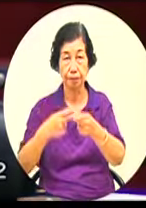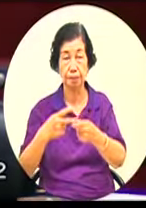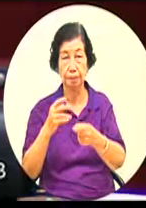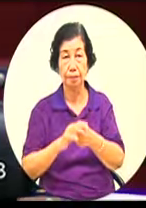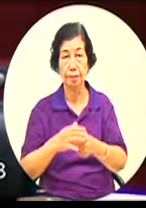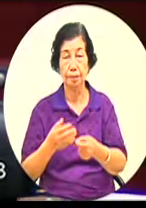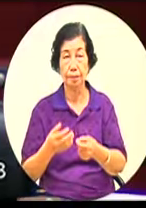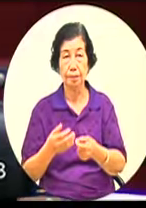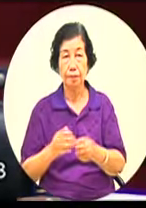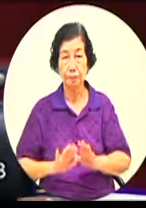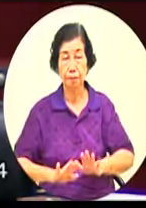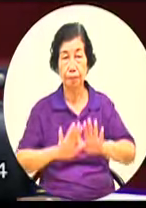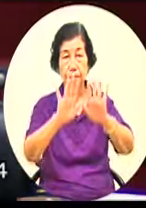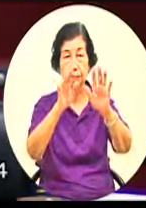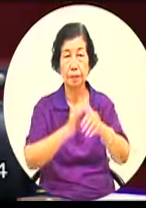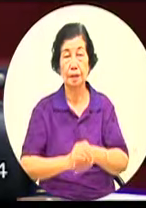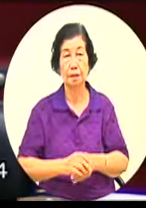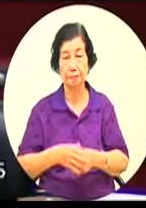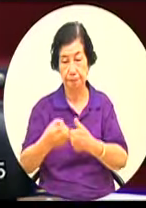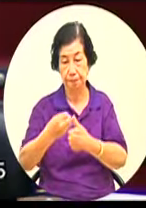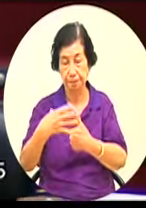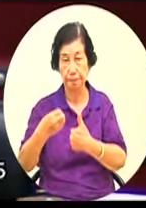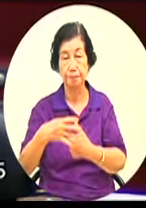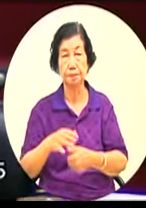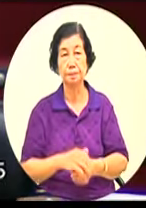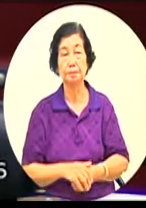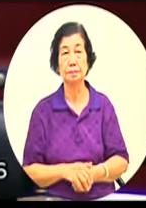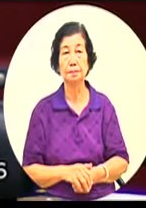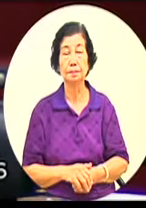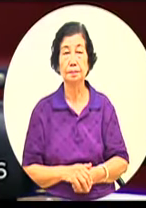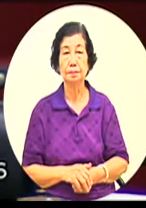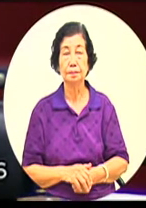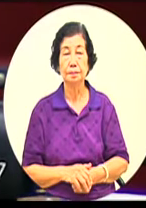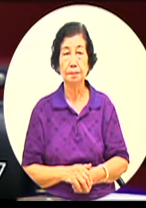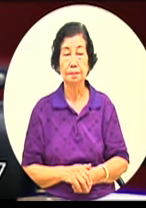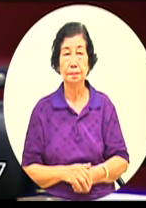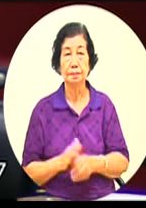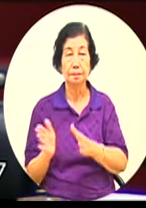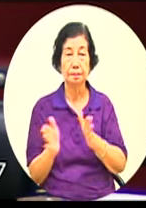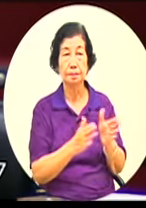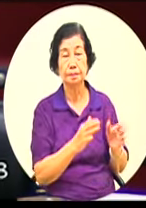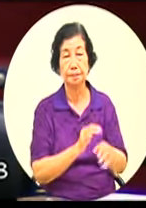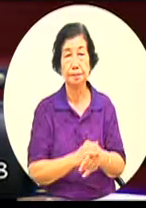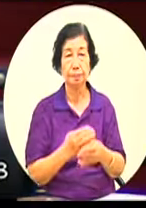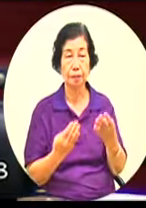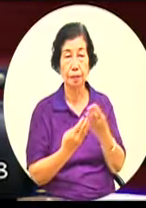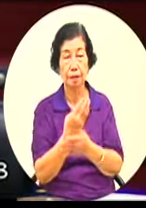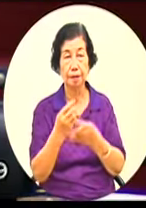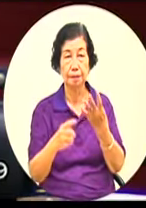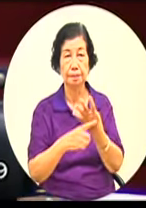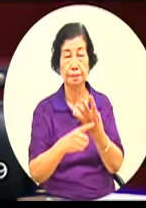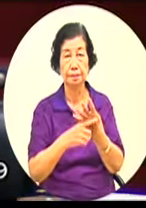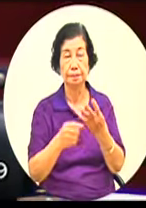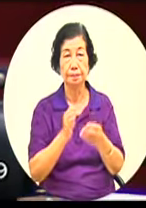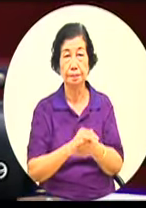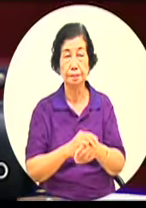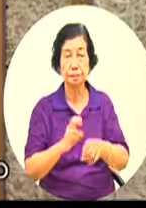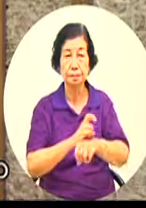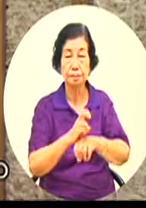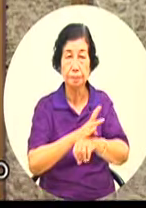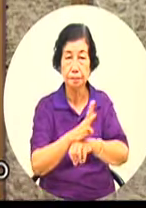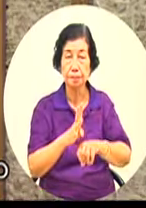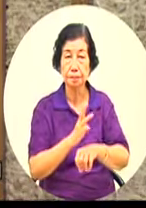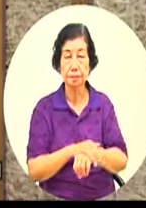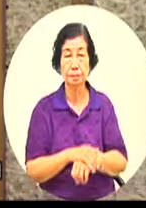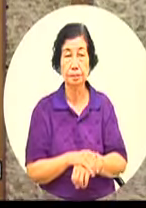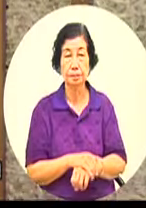据提供给本席。好，来，再请继续。 好，然后另外在整个产业招商的方面，好，我相信说我